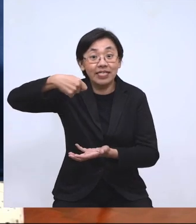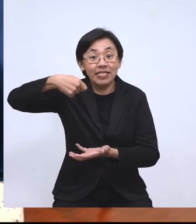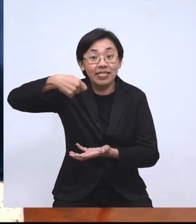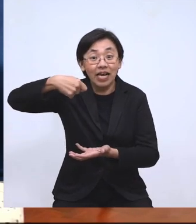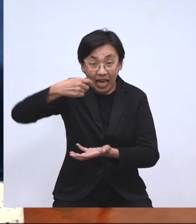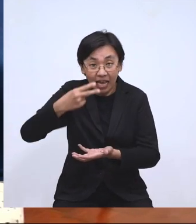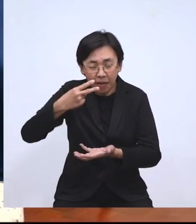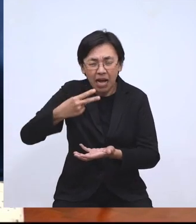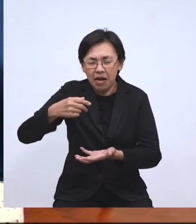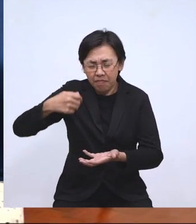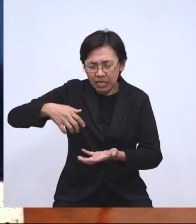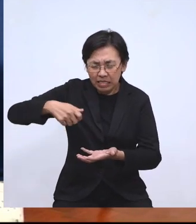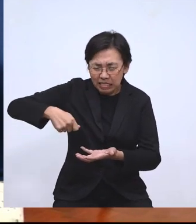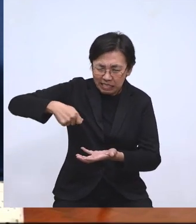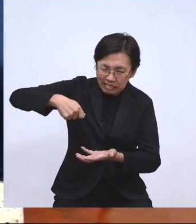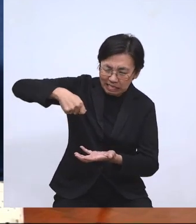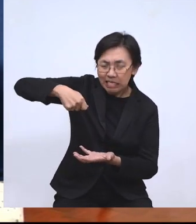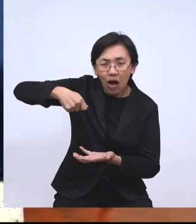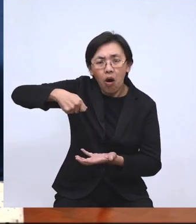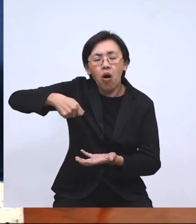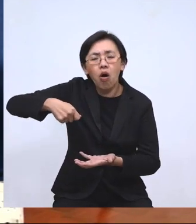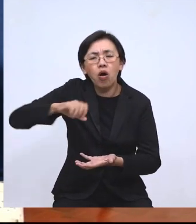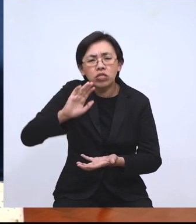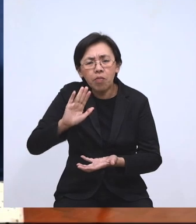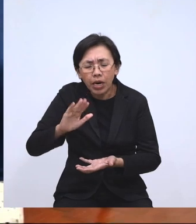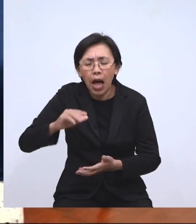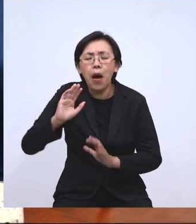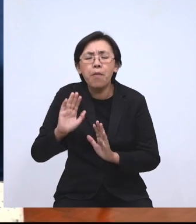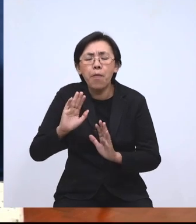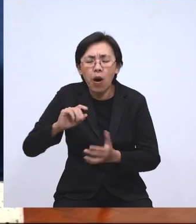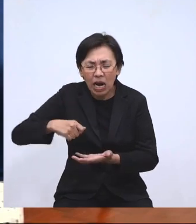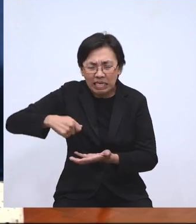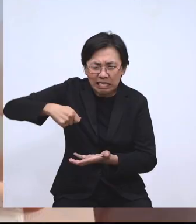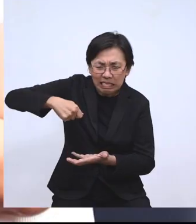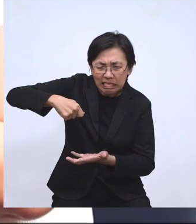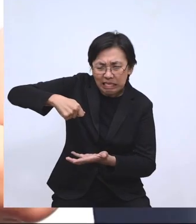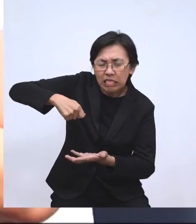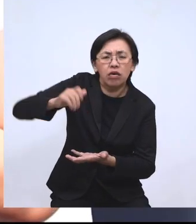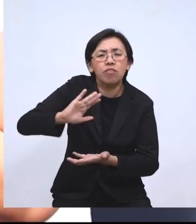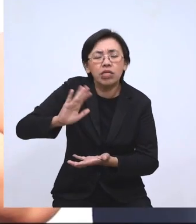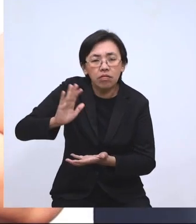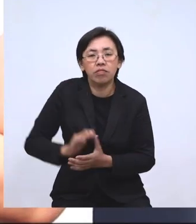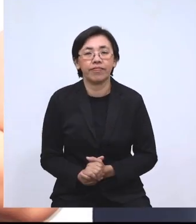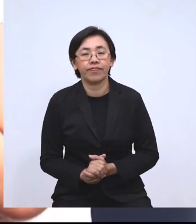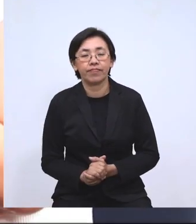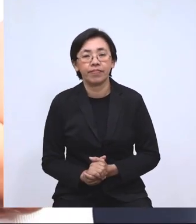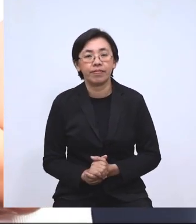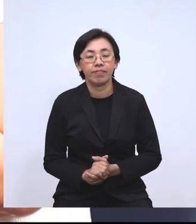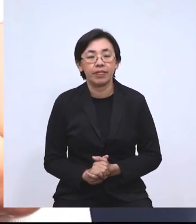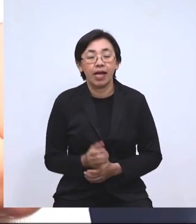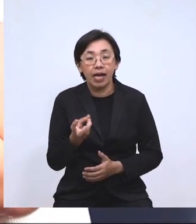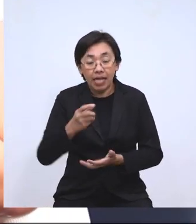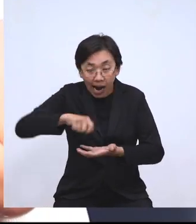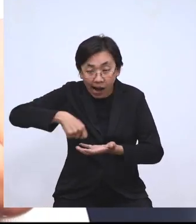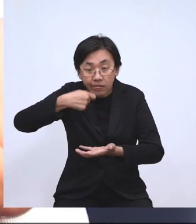จะเห็นว่าพี่มอสมีอาการเกร็งนิดนึงใช่ไหมคะเราก็จะบอกแม่สุก็จะบอกละมอสว่าแบบเอ้ยไม่ต้องเก่งเนอะใช่ไหมแม่ไม่เก่งพอปุ๊บพอเราตักช้อน